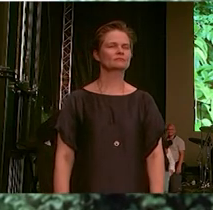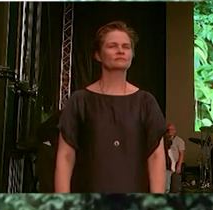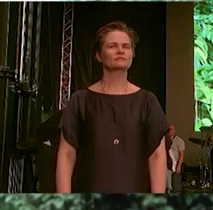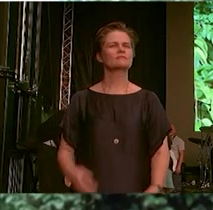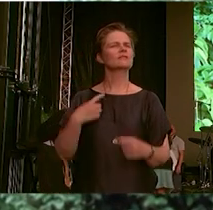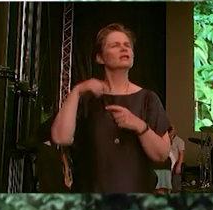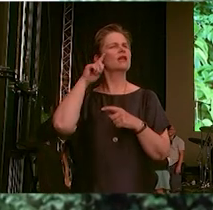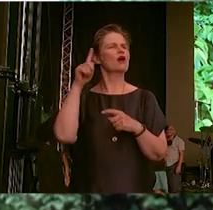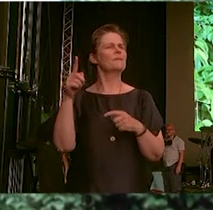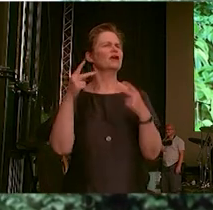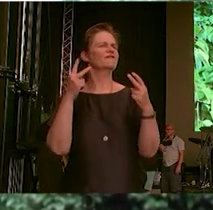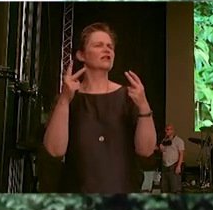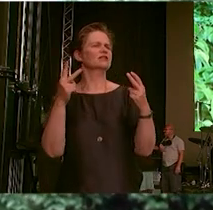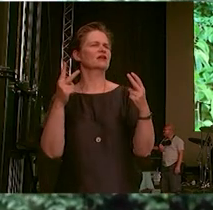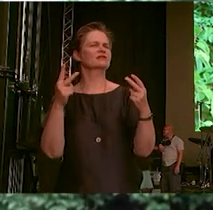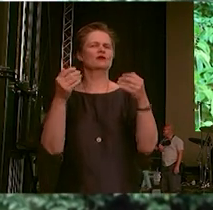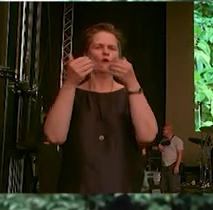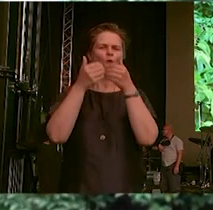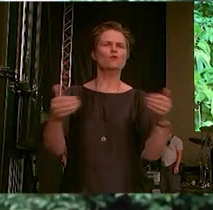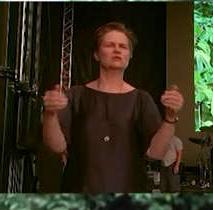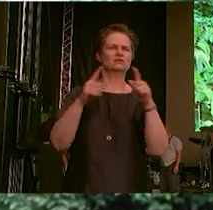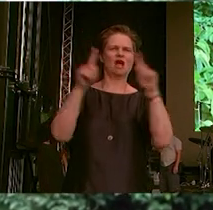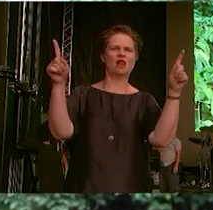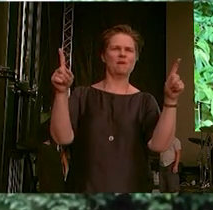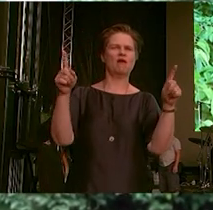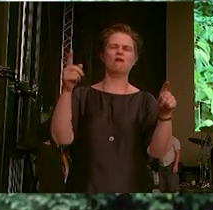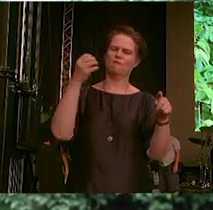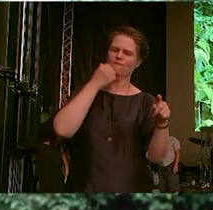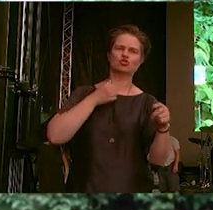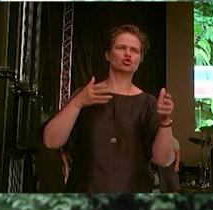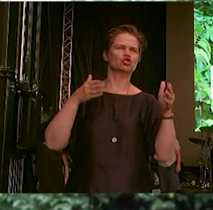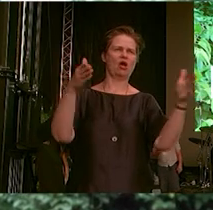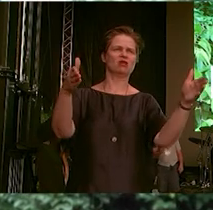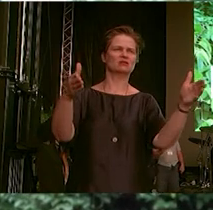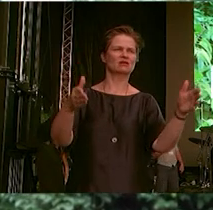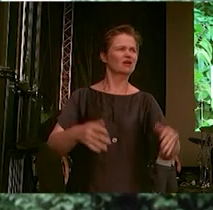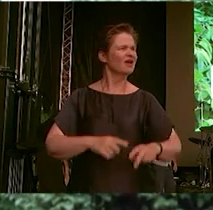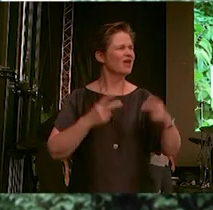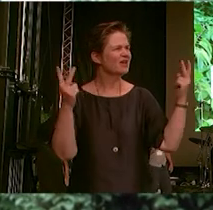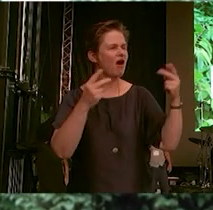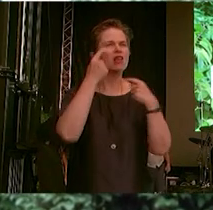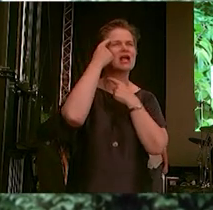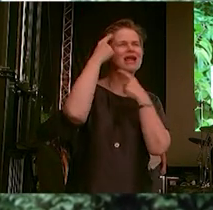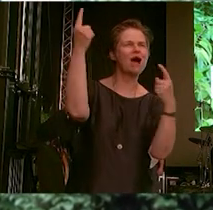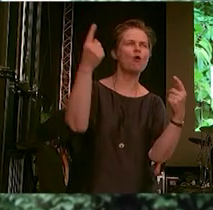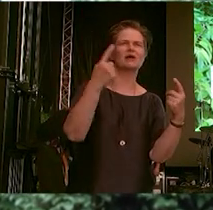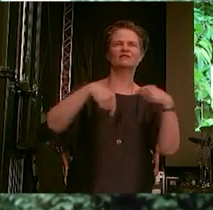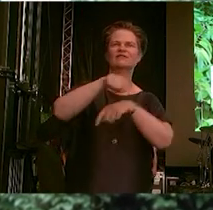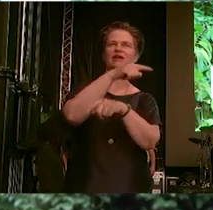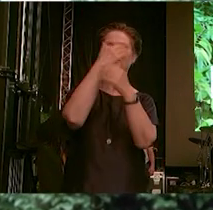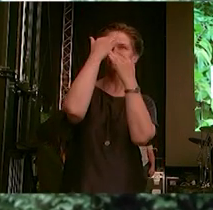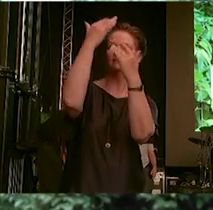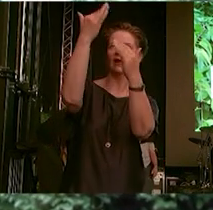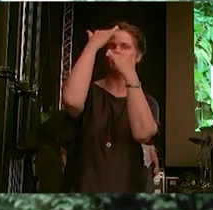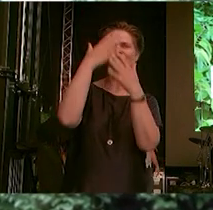glaube, es ist wichtig, für Unteilbar auf die Straße zu gehen, einfach um zu zeigen, wir sind unteilbar. Egal, wie wir glauben, wie wir denken, wie wir